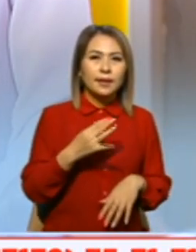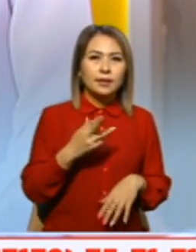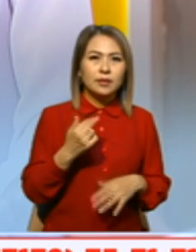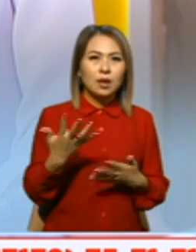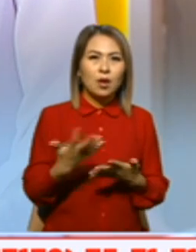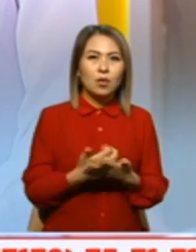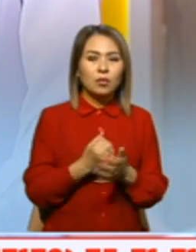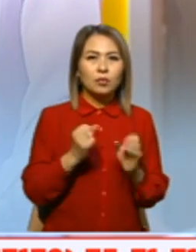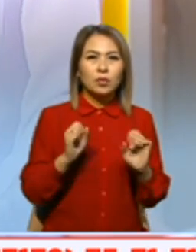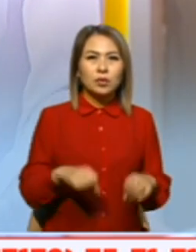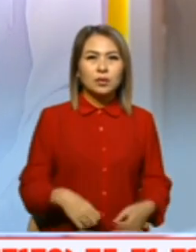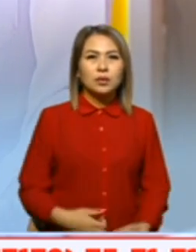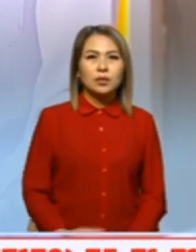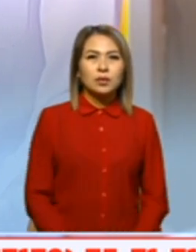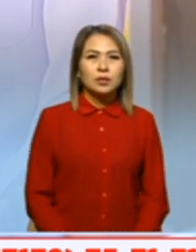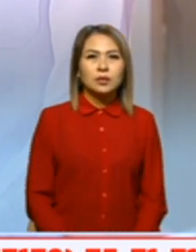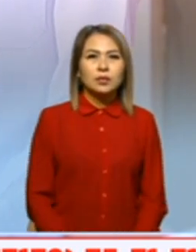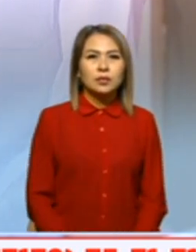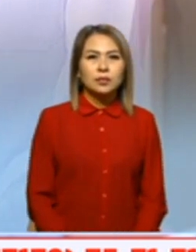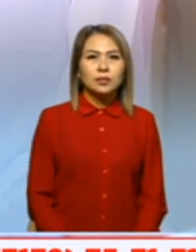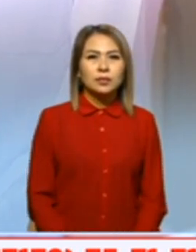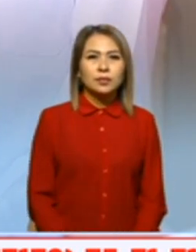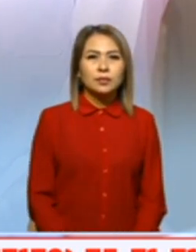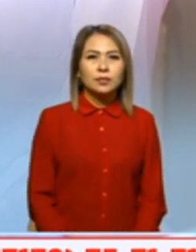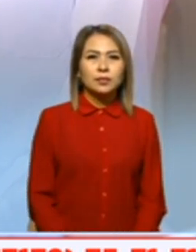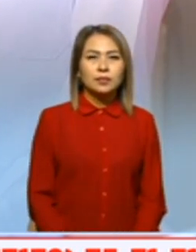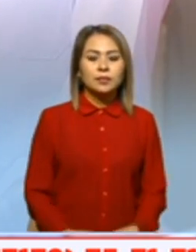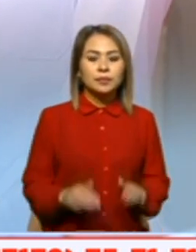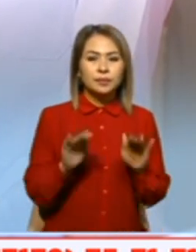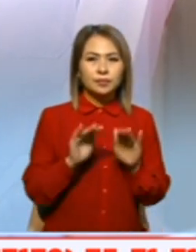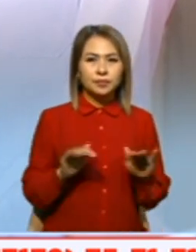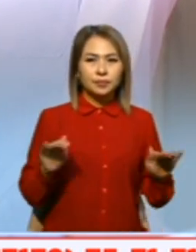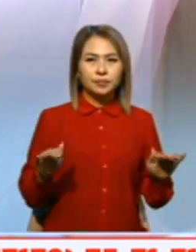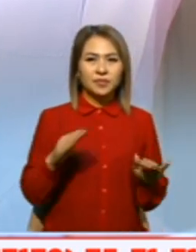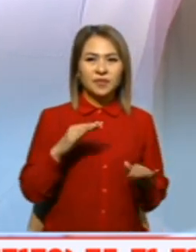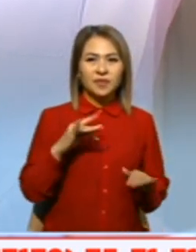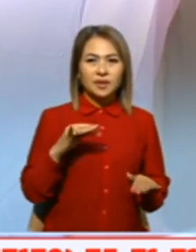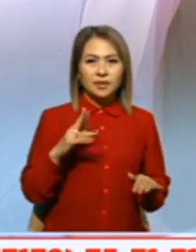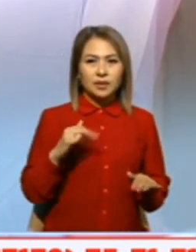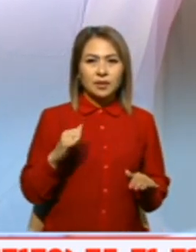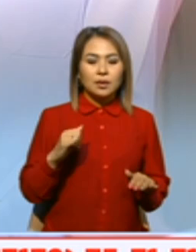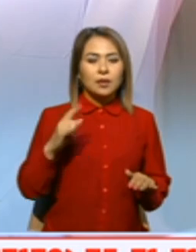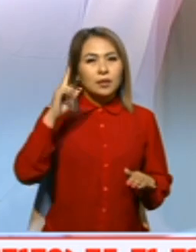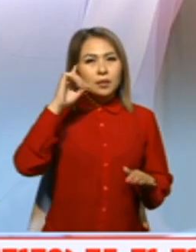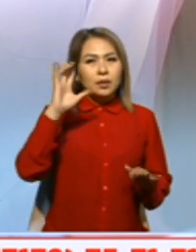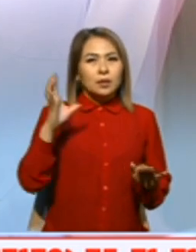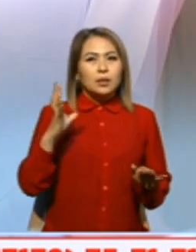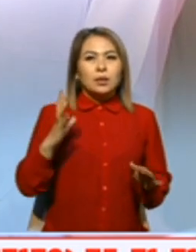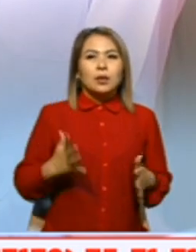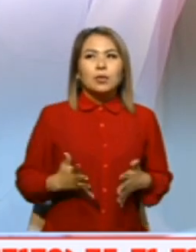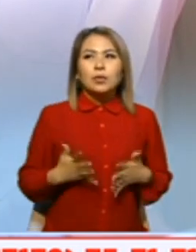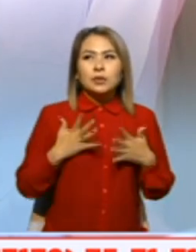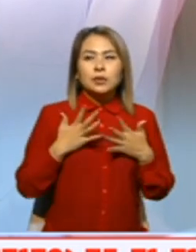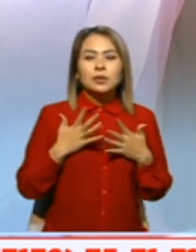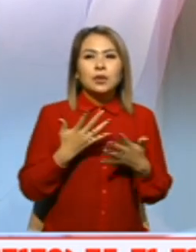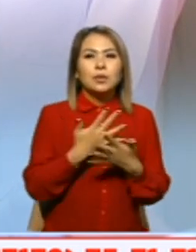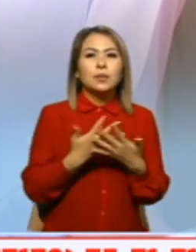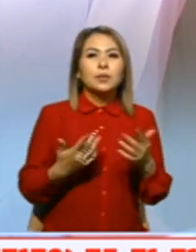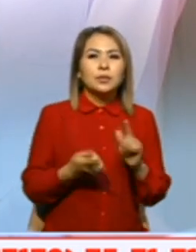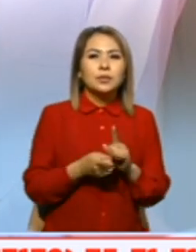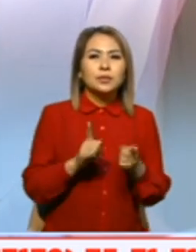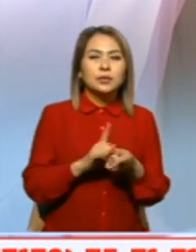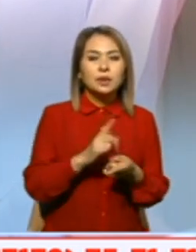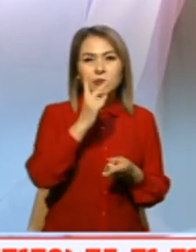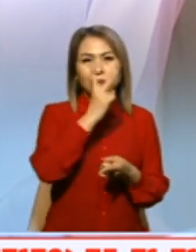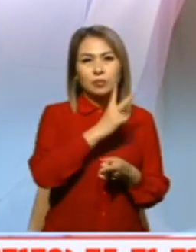болады? Бір жас пен үш жас аралығында, яғни балалар жаңа айтып отыр ғой, физикалық және психоэмоционалдық өзгерістеріне,